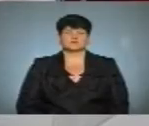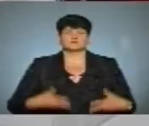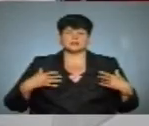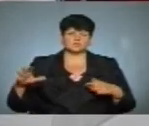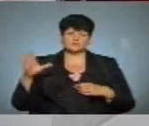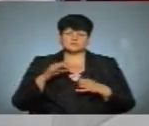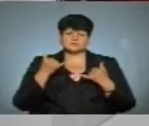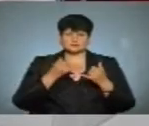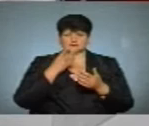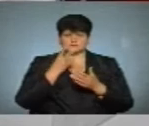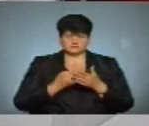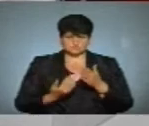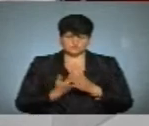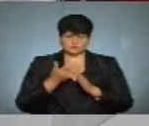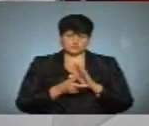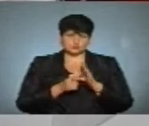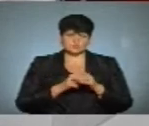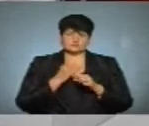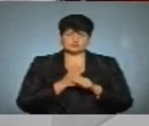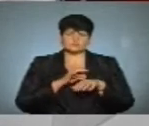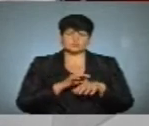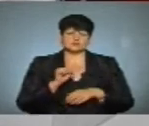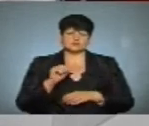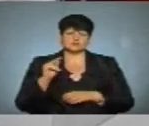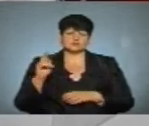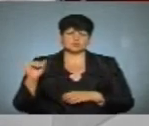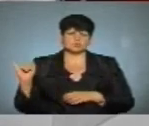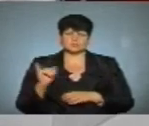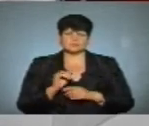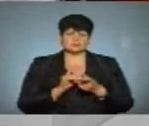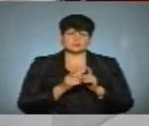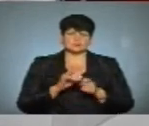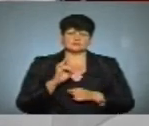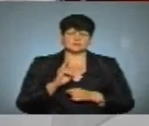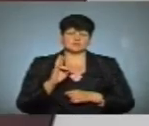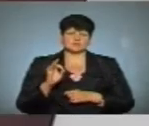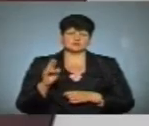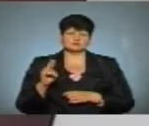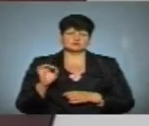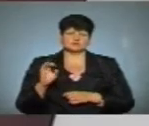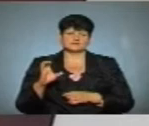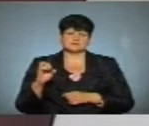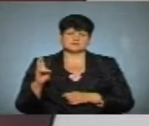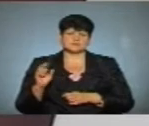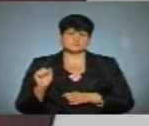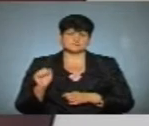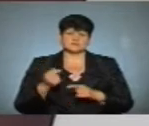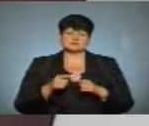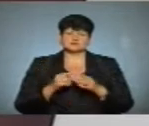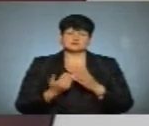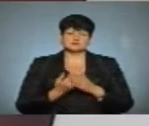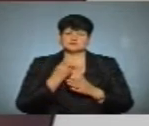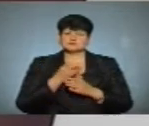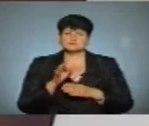Вітаю всіх, хто зараз з нами. Ви дивитесь новини. У студії працює ведуча Анастасія Чичко і сурдоперекладач Надія Коцовська. У цьому випуску